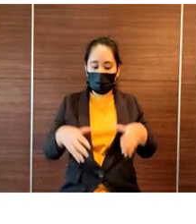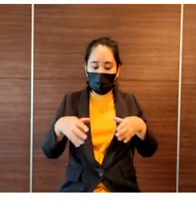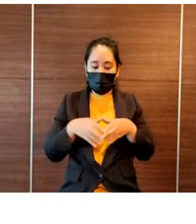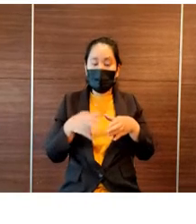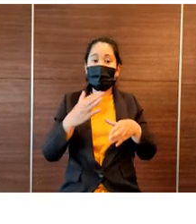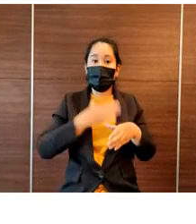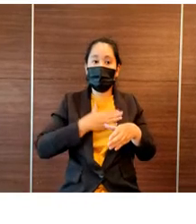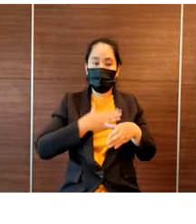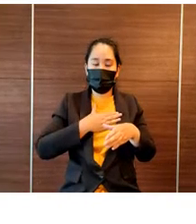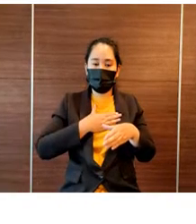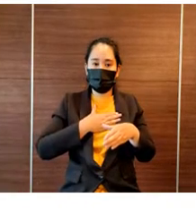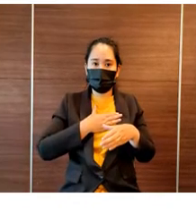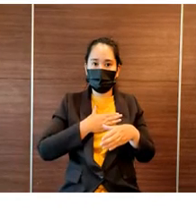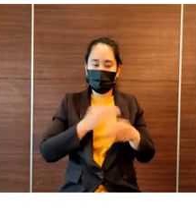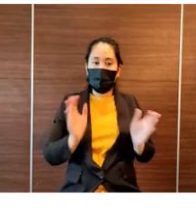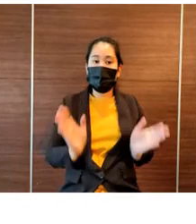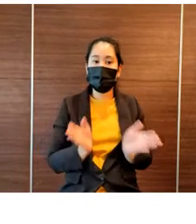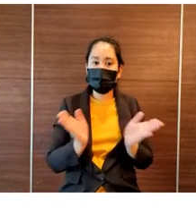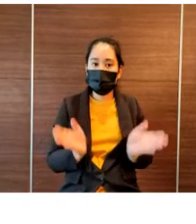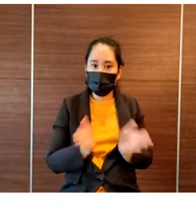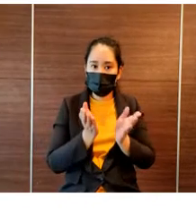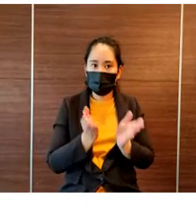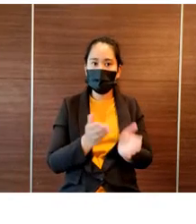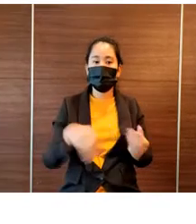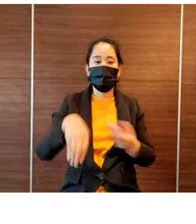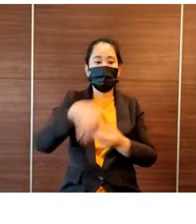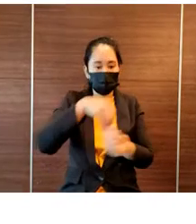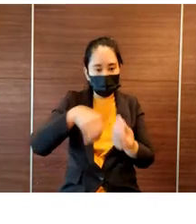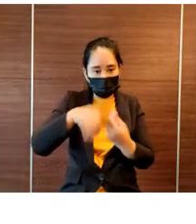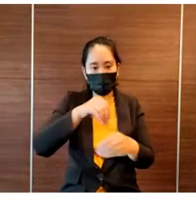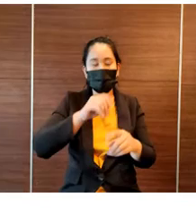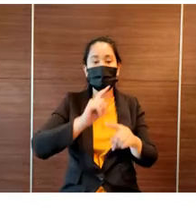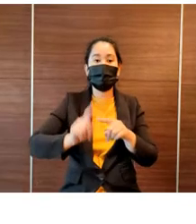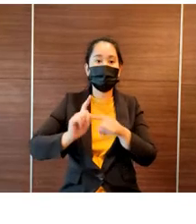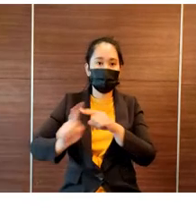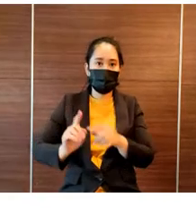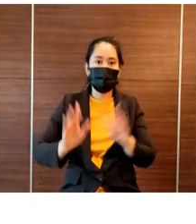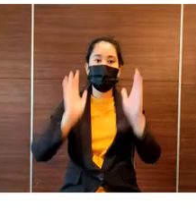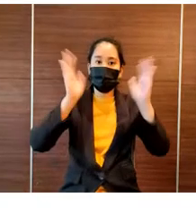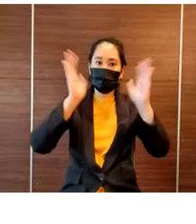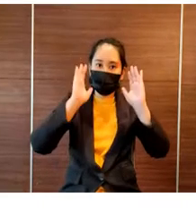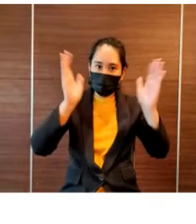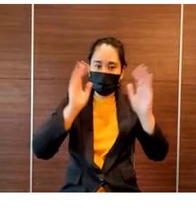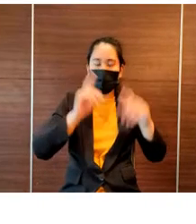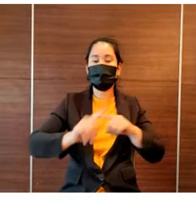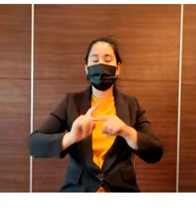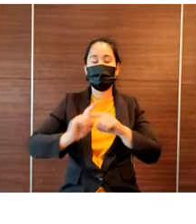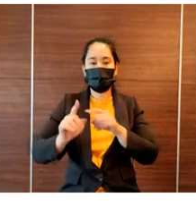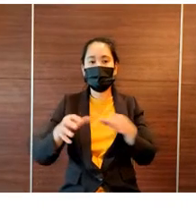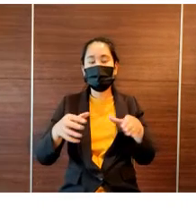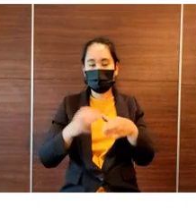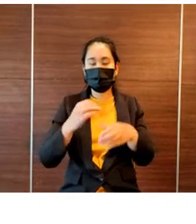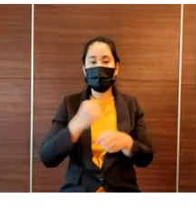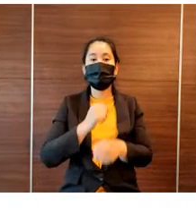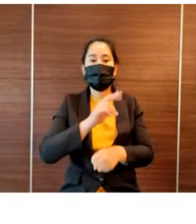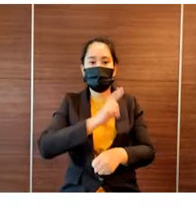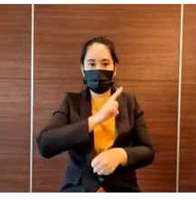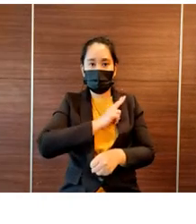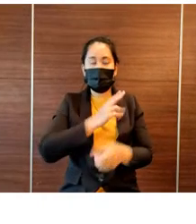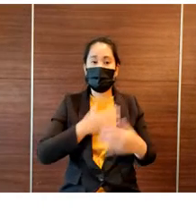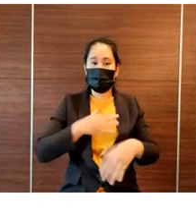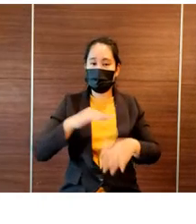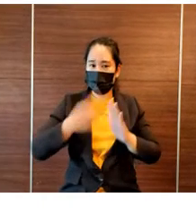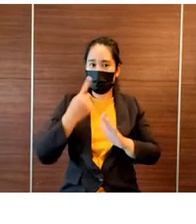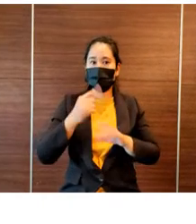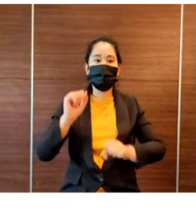น subsidize ในเรื่องของสิ่งต่างๆ social media ที่เรามีนั่นคือสิ่งแรกที่เราทำคือเราประกาศเลยว่า